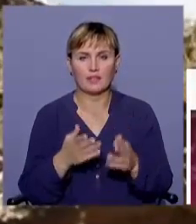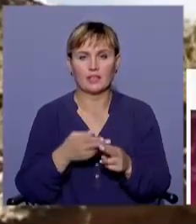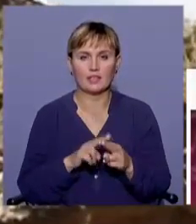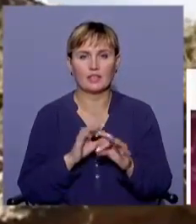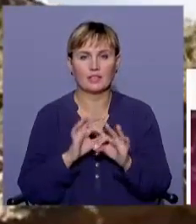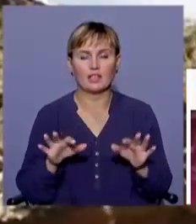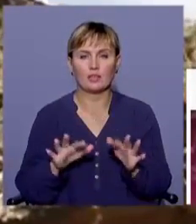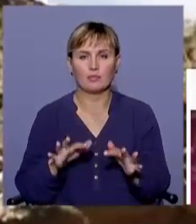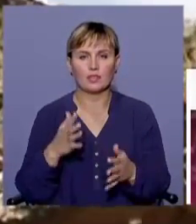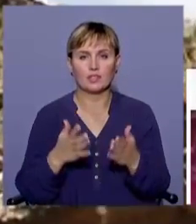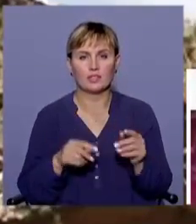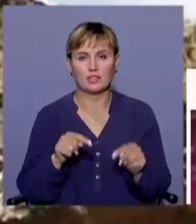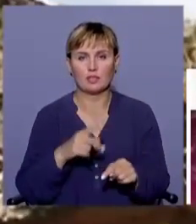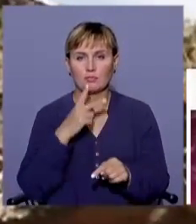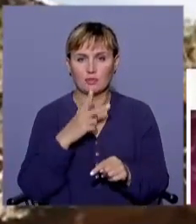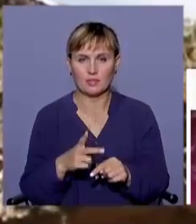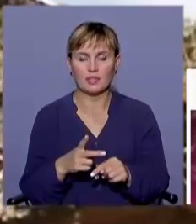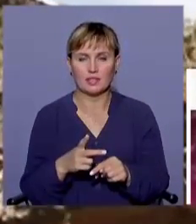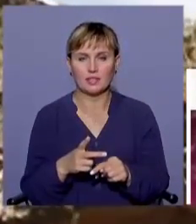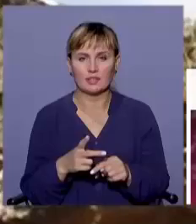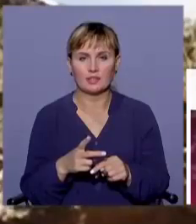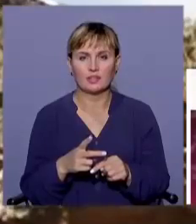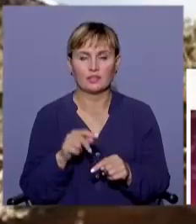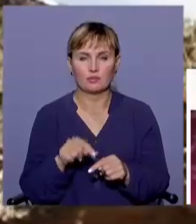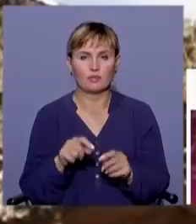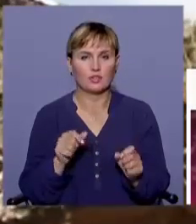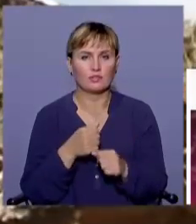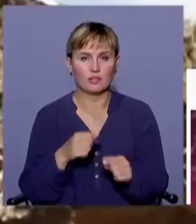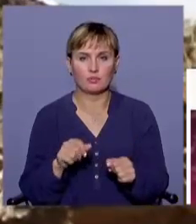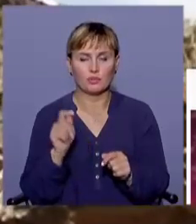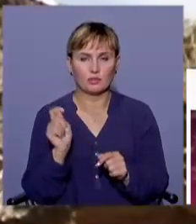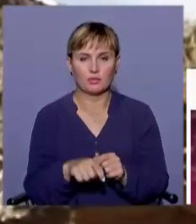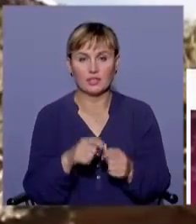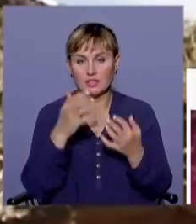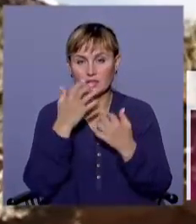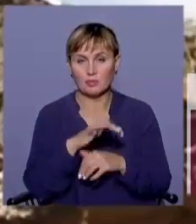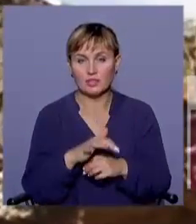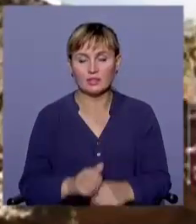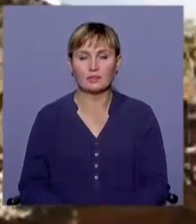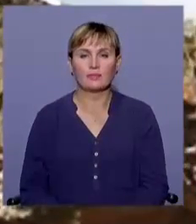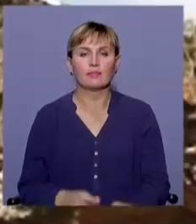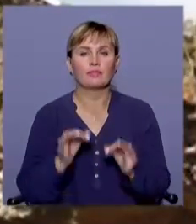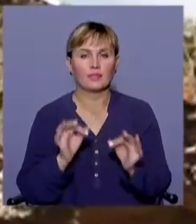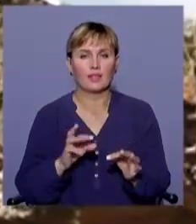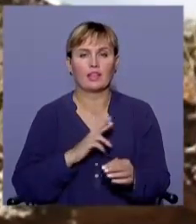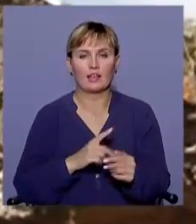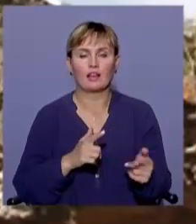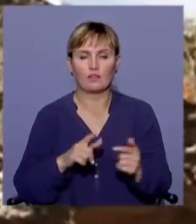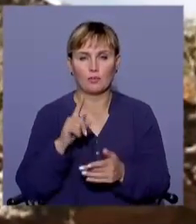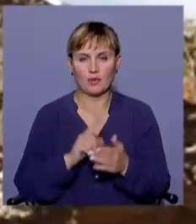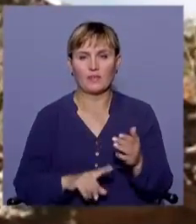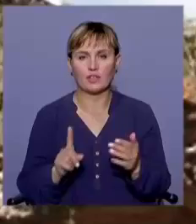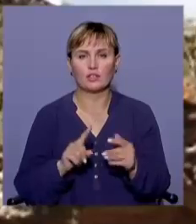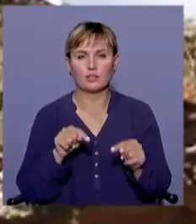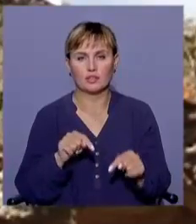идеальное место. Если здесь посмотреть... Сюда ведь невозможно подобраться как незамеченным. Конечно, я готов поверить, что он здесь